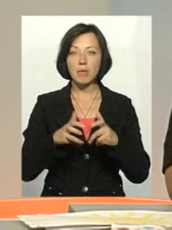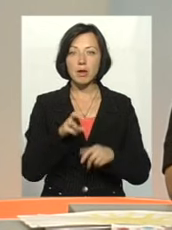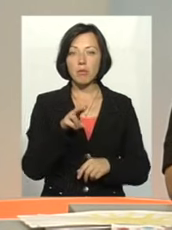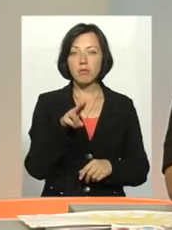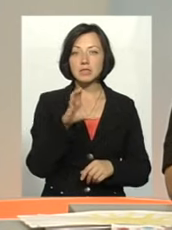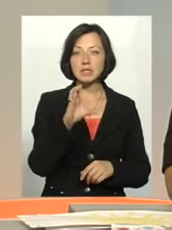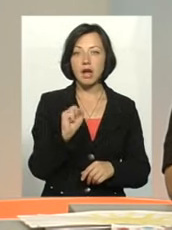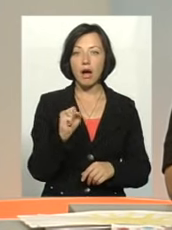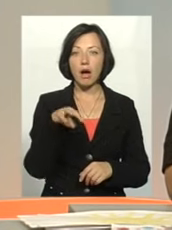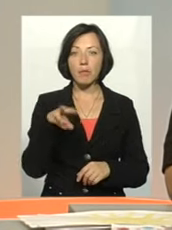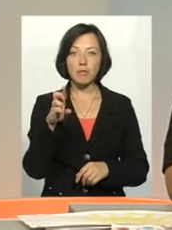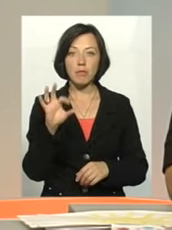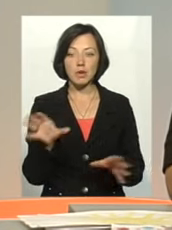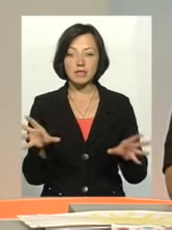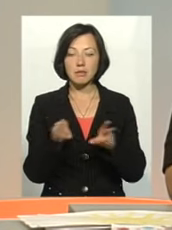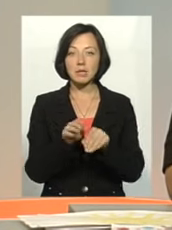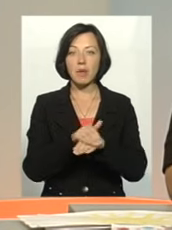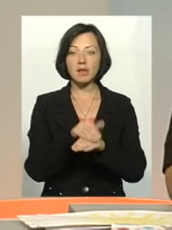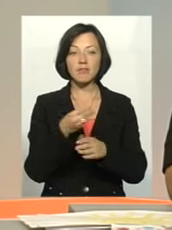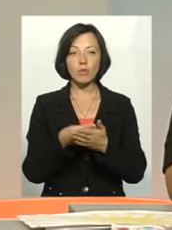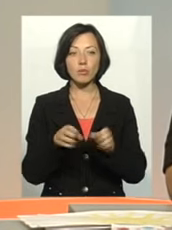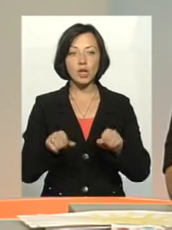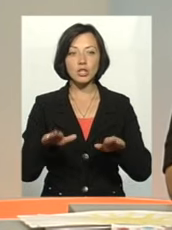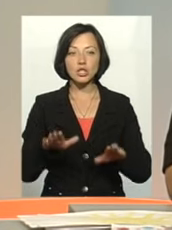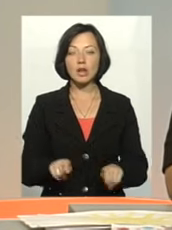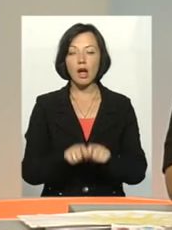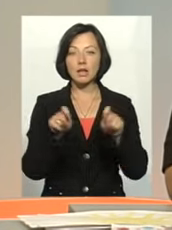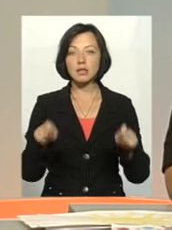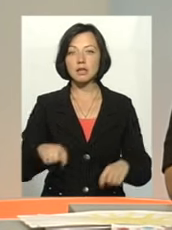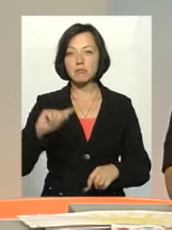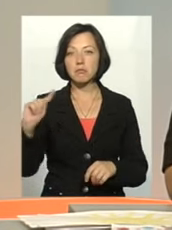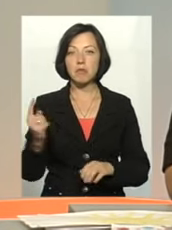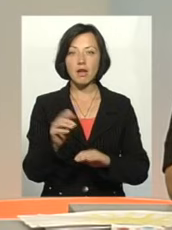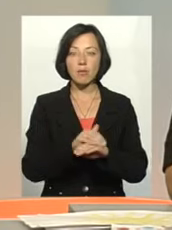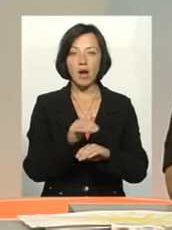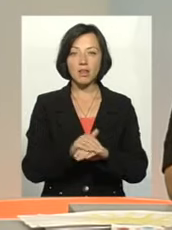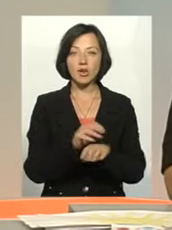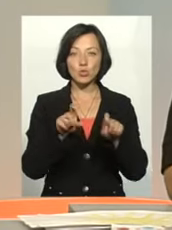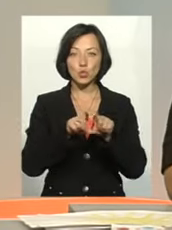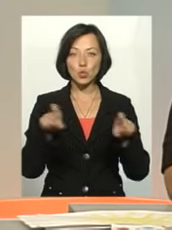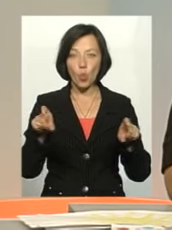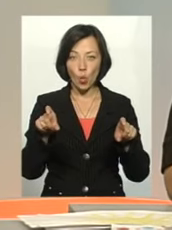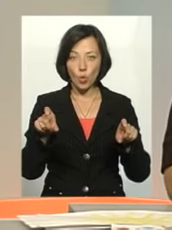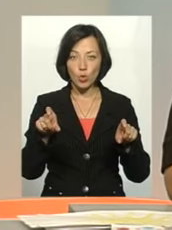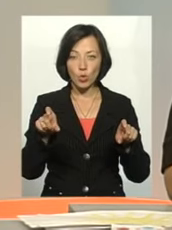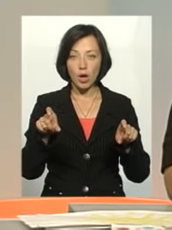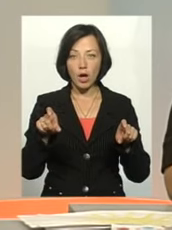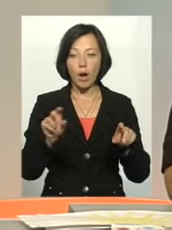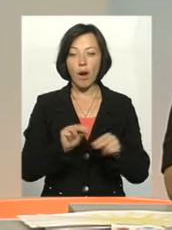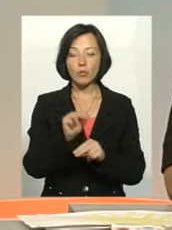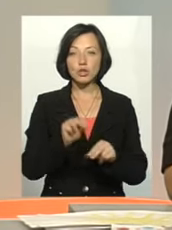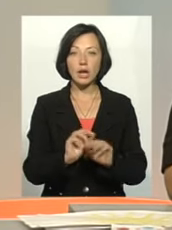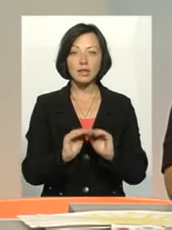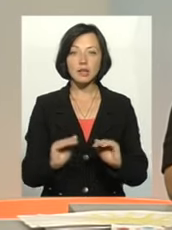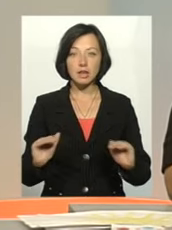и совместно с благотворительным фондом мы решили открыть первую благотворительную школу, которая будет обучать